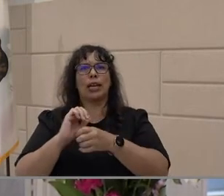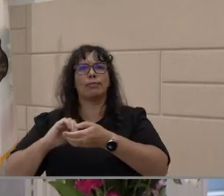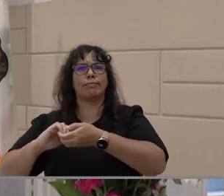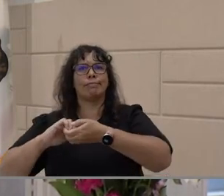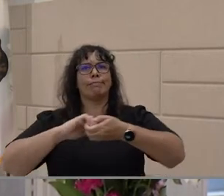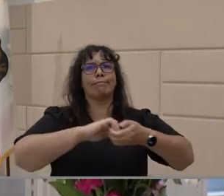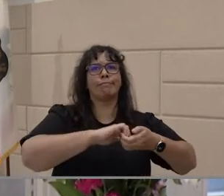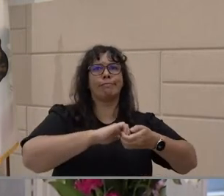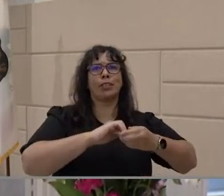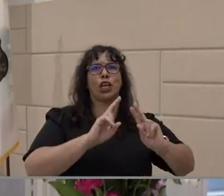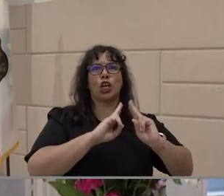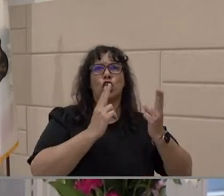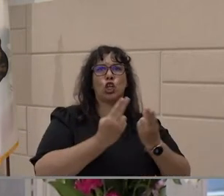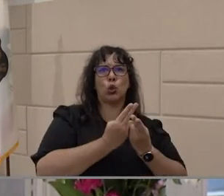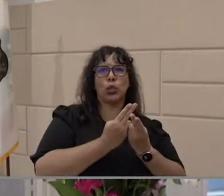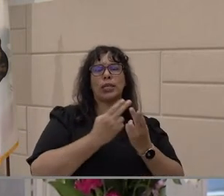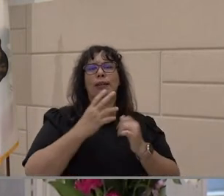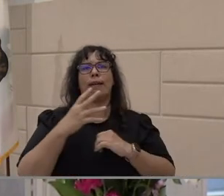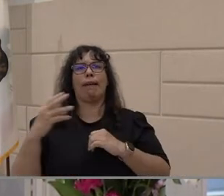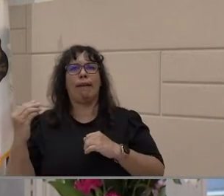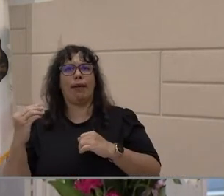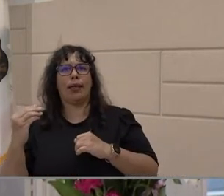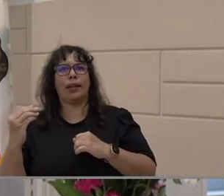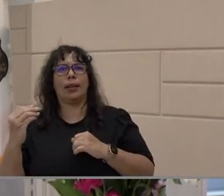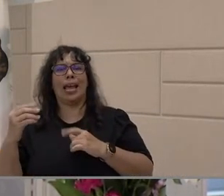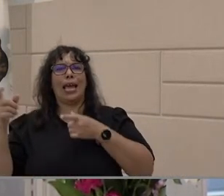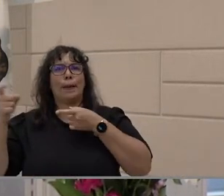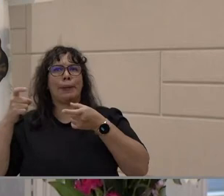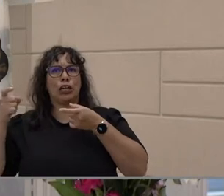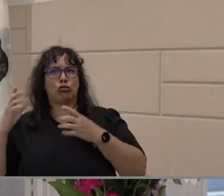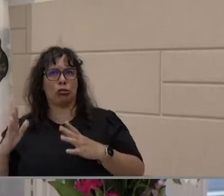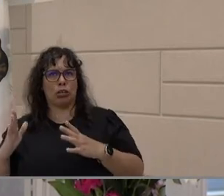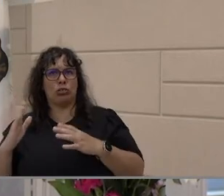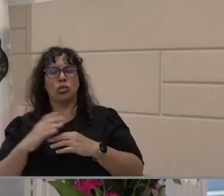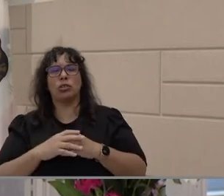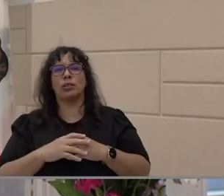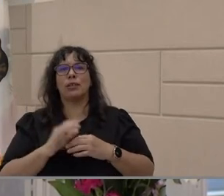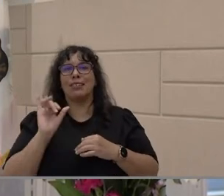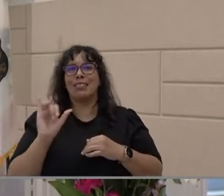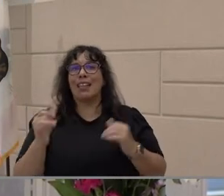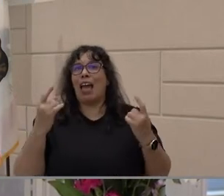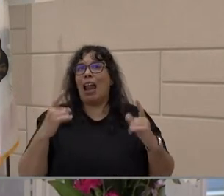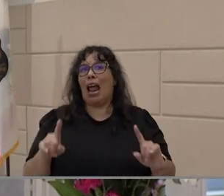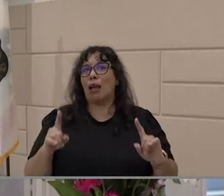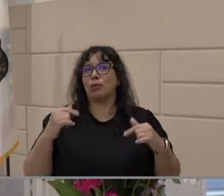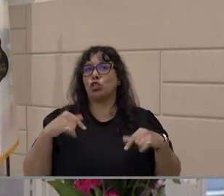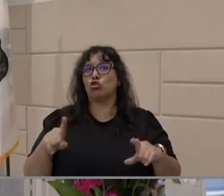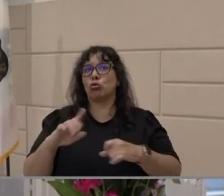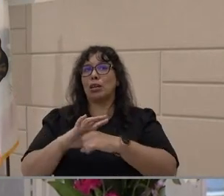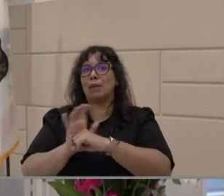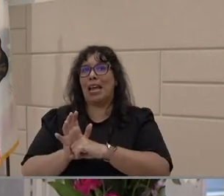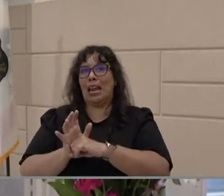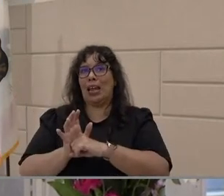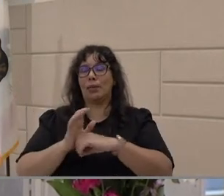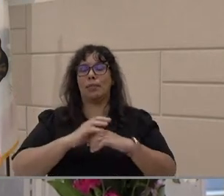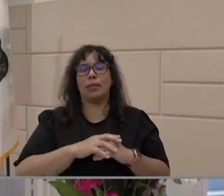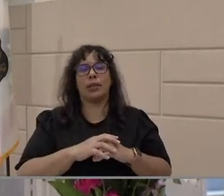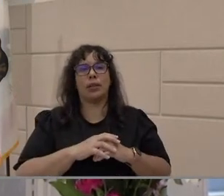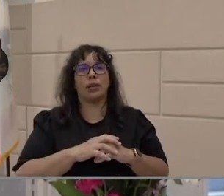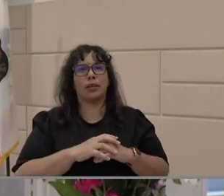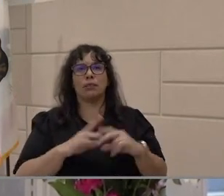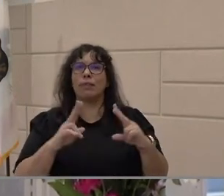ស្ដាប់មិនបានទេបាទព្រោះអីសំឡេងគាត់និយាយឆ្ងាយពីមីក្រូលូសូកូឡូកូឡូ